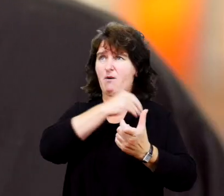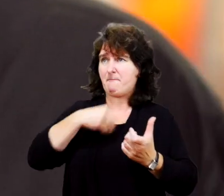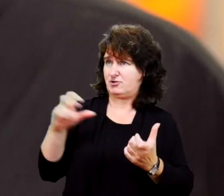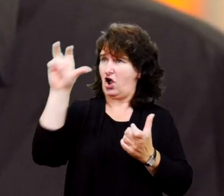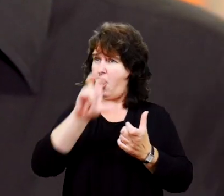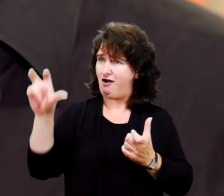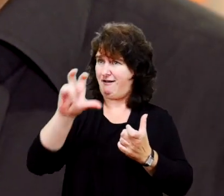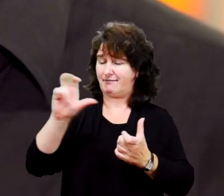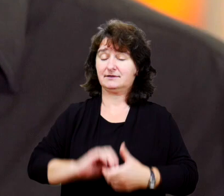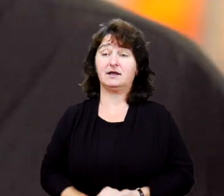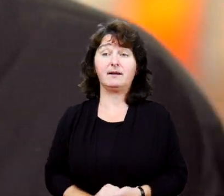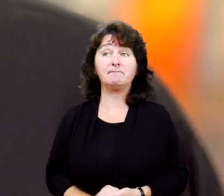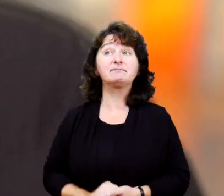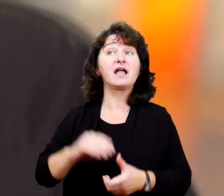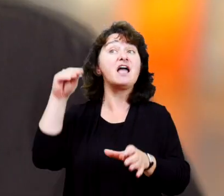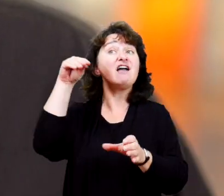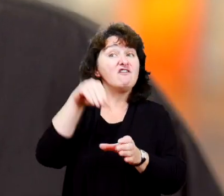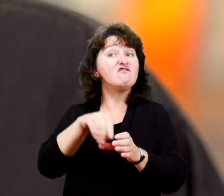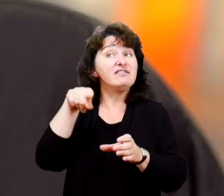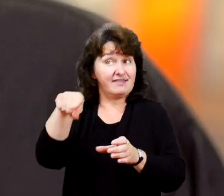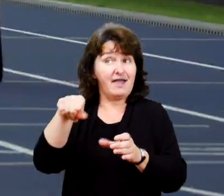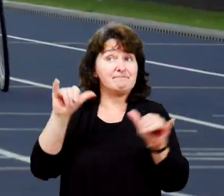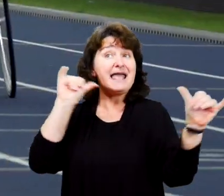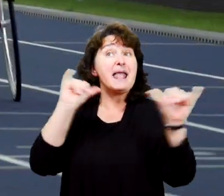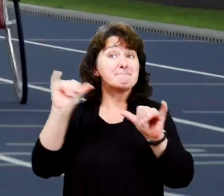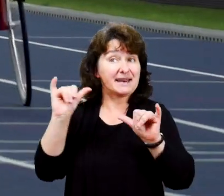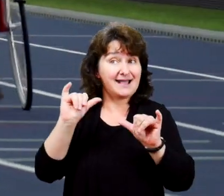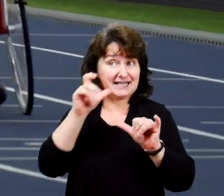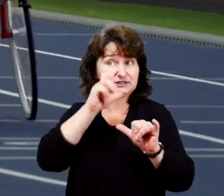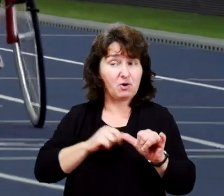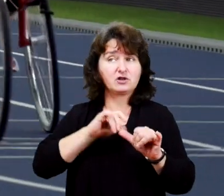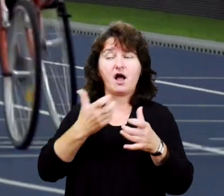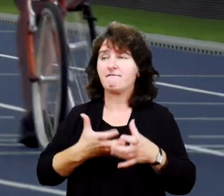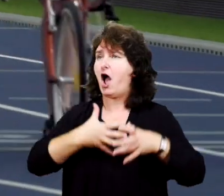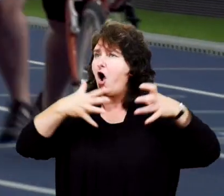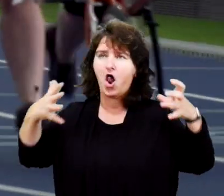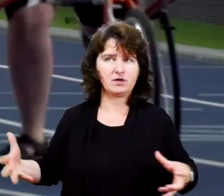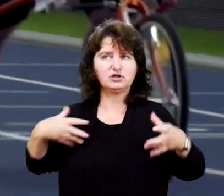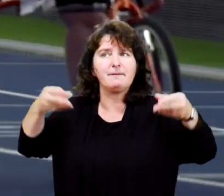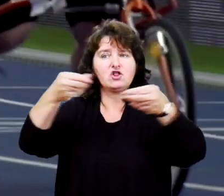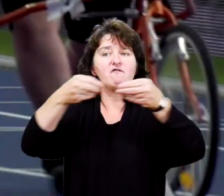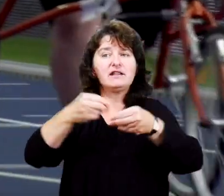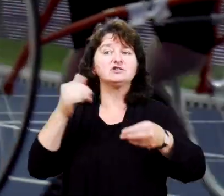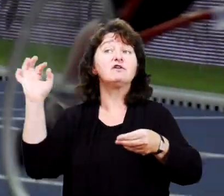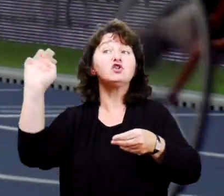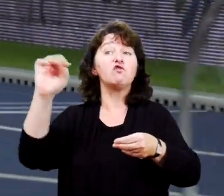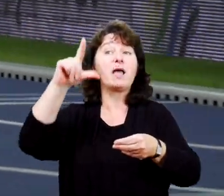W tą imprezę jest olbrzymi wkład właśnie Peffronu. Mogę powiedzieć, że to jest prawie 1/3